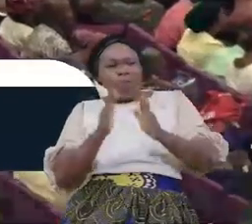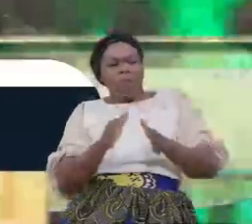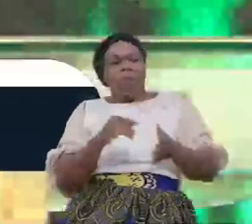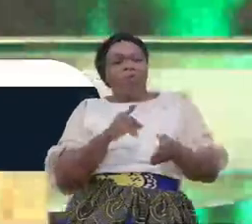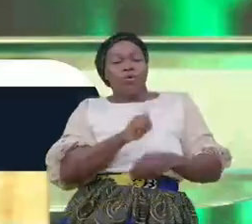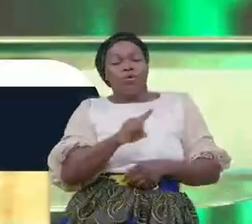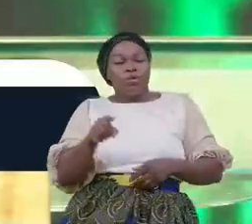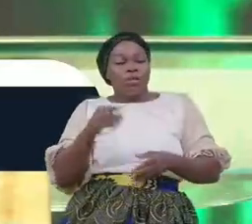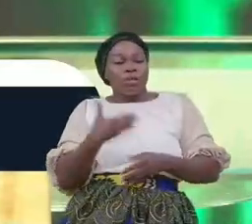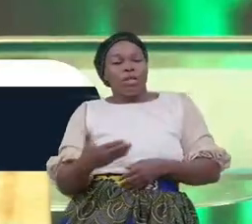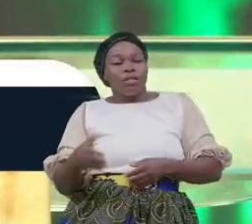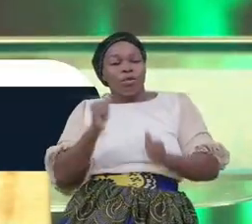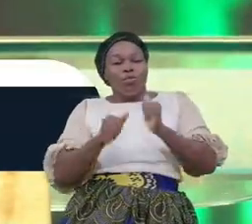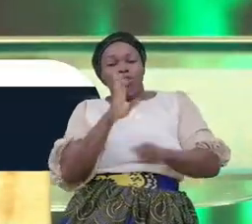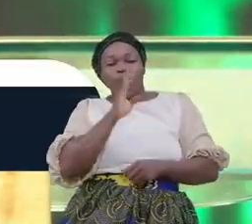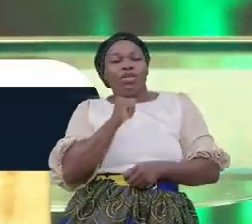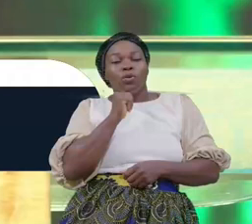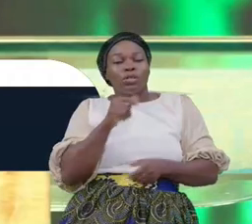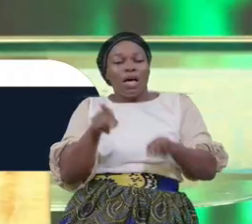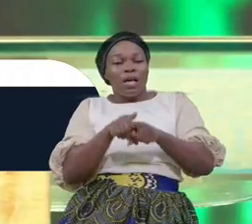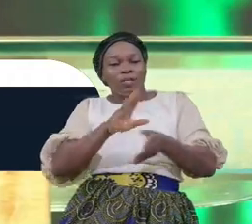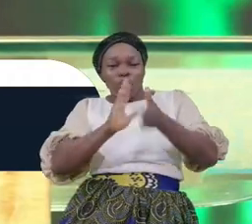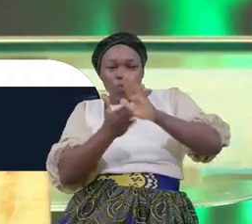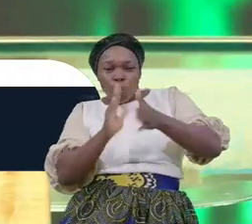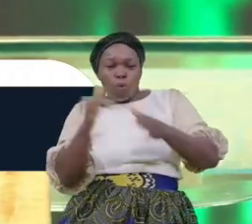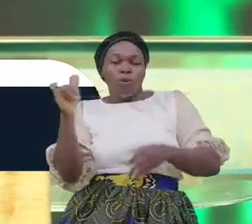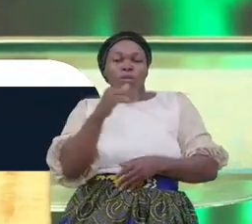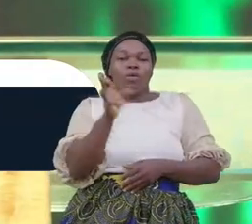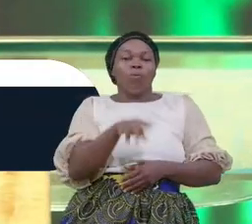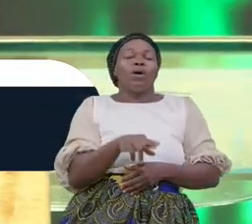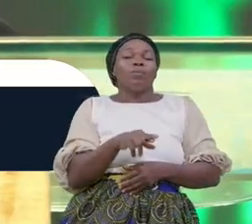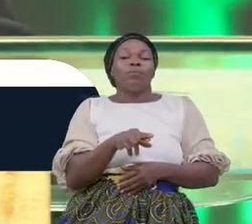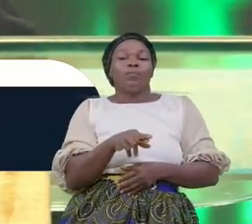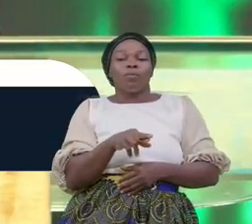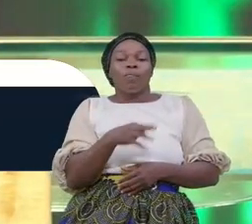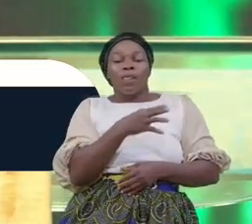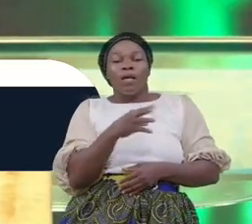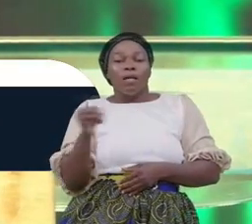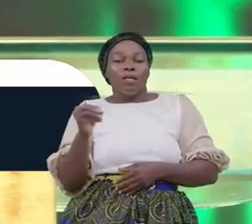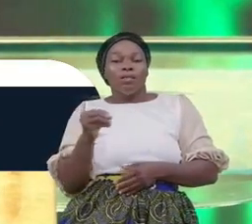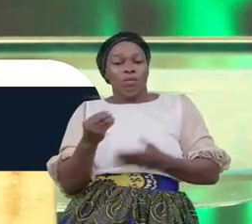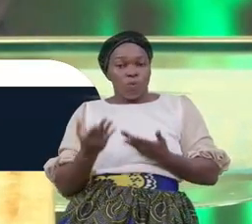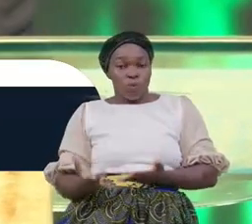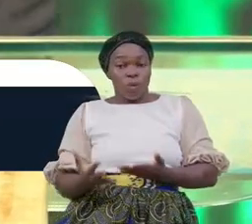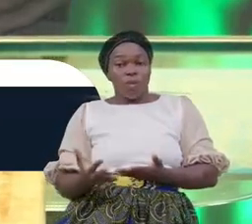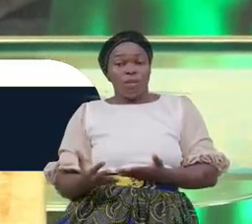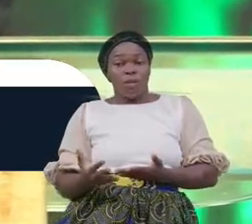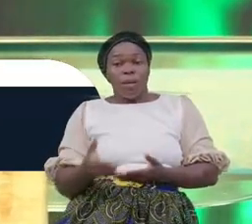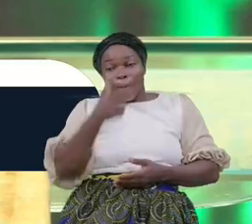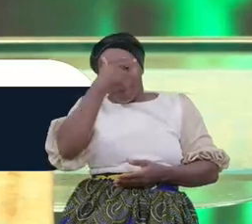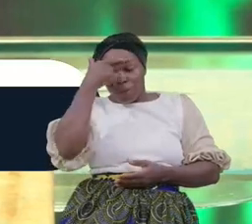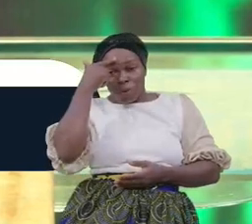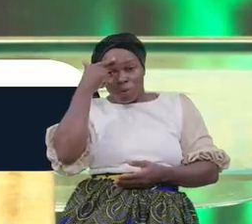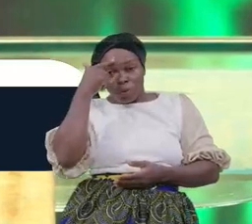les choses qui ne sont point comme si elles étaient. Et qui appelle les choses qui ne sont point comme si elles étaient. Attendez, Dieu a